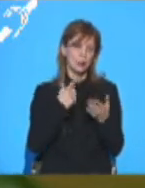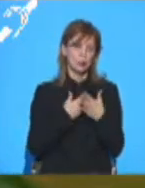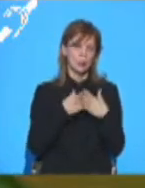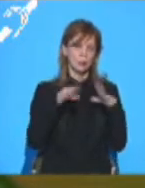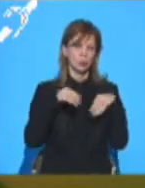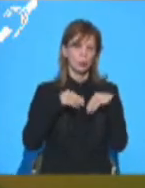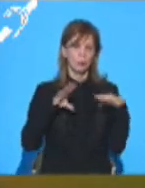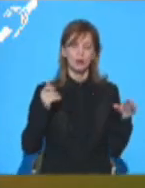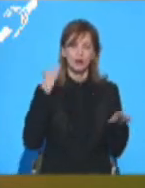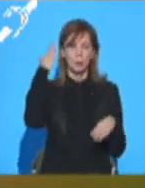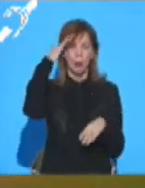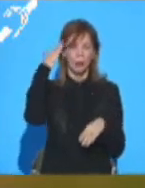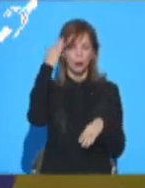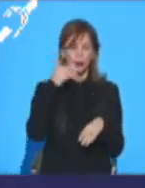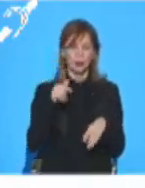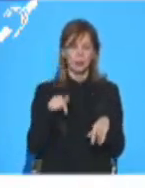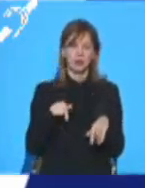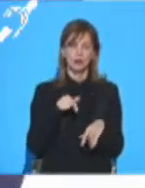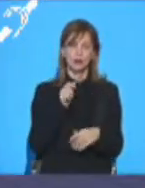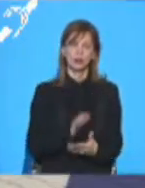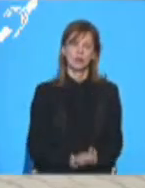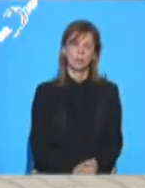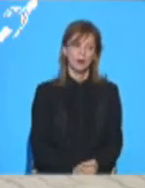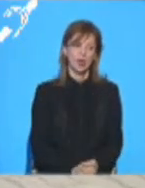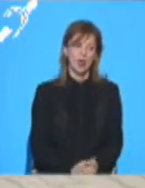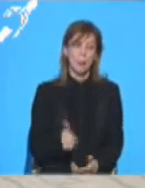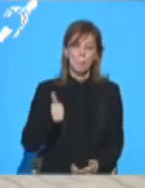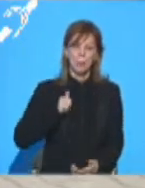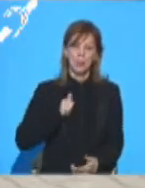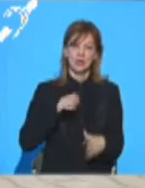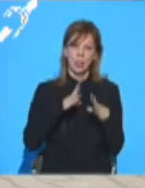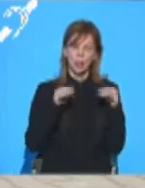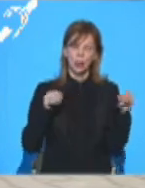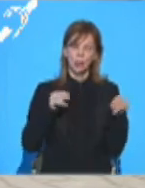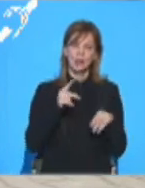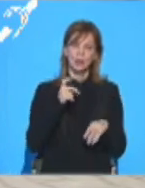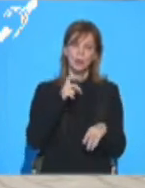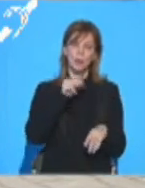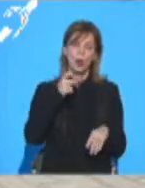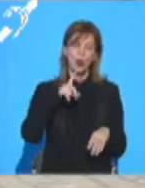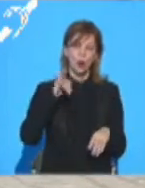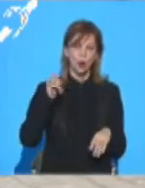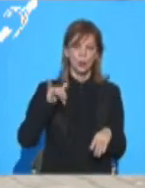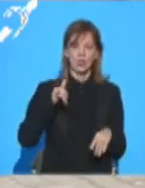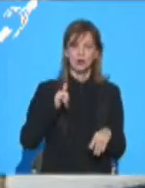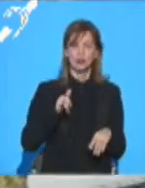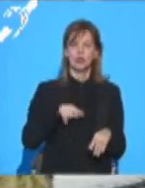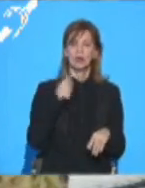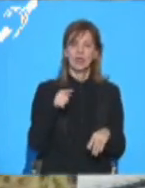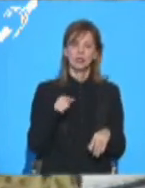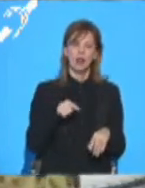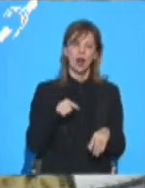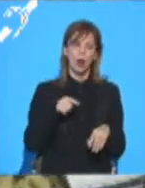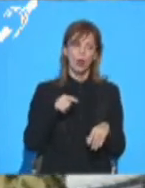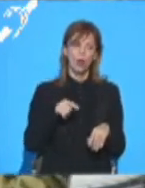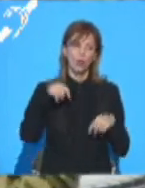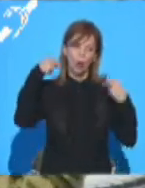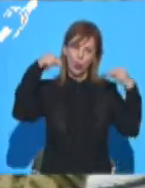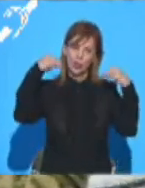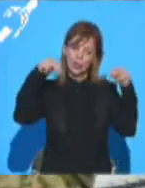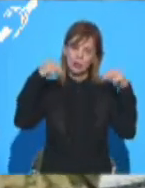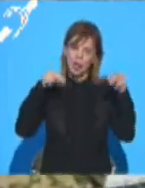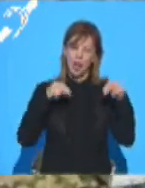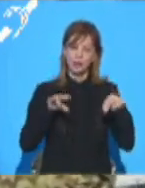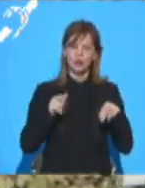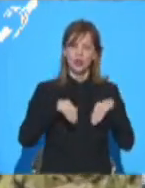ce mai doresc beneficiarii. Militari români, polonezi și macedoneni au colindat în pas de defilare pe străzile din Caracal. Au cântat